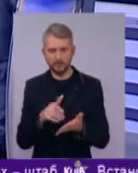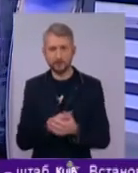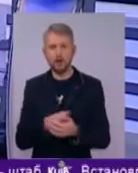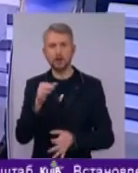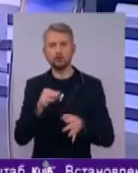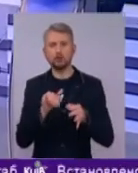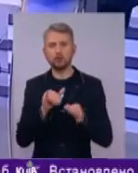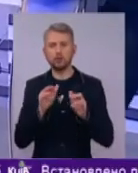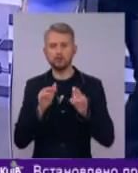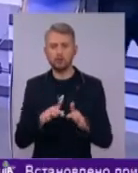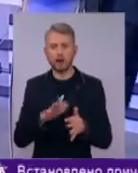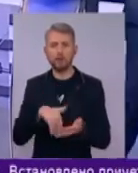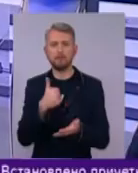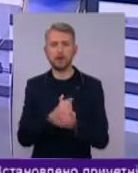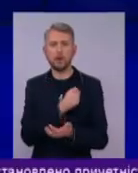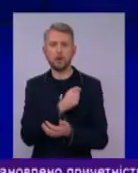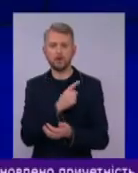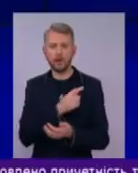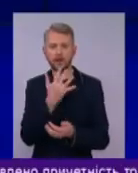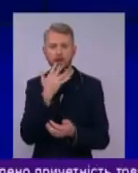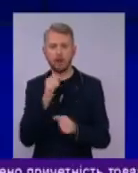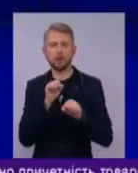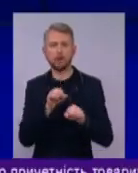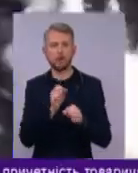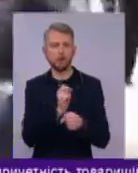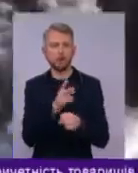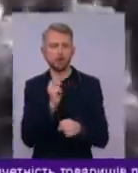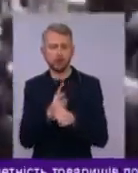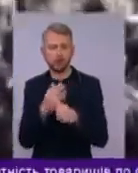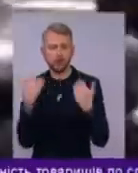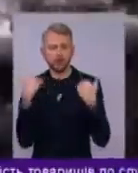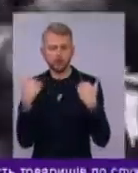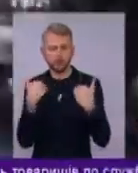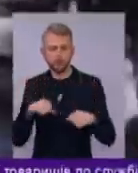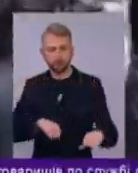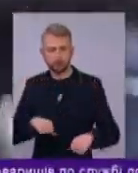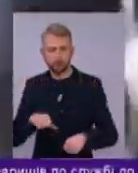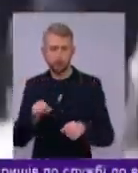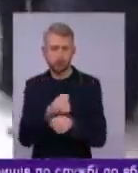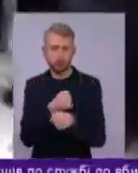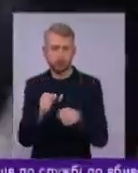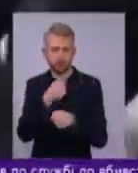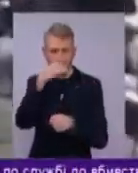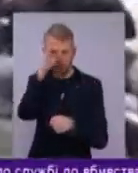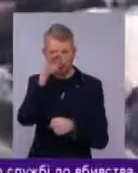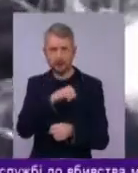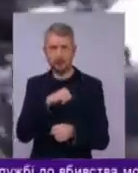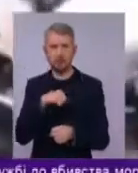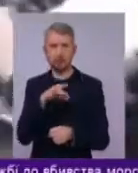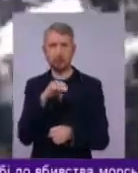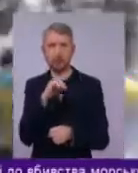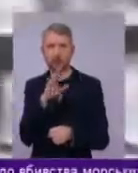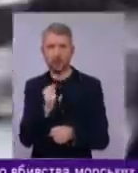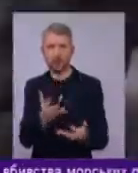у справі мера Одеси. Націоналісти розігнали тітушок і побилися з поліцією. Самого Труханова взяв на